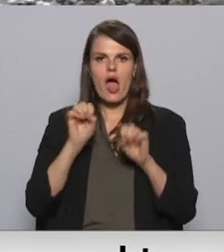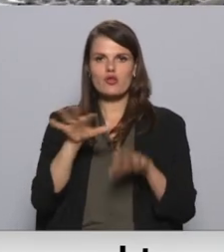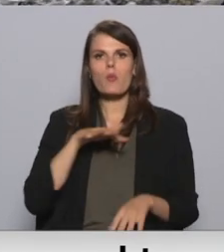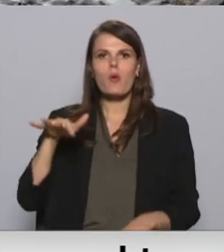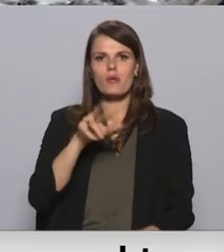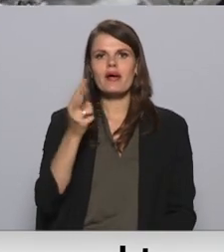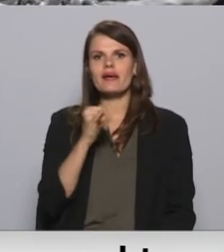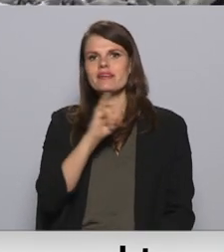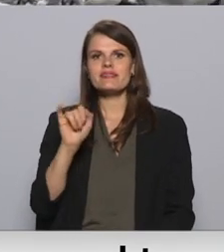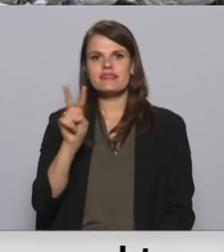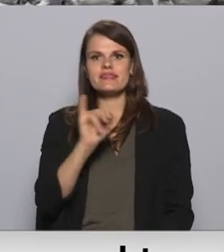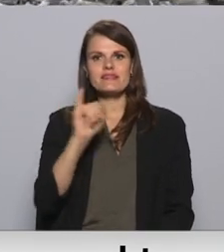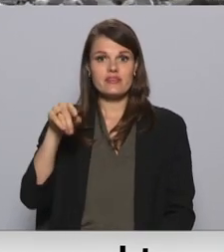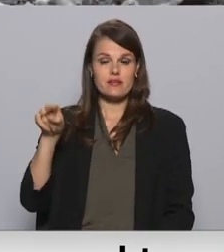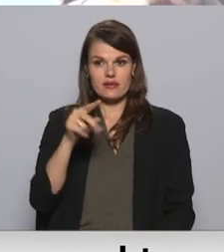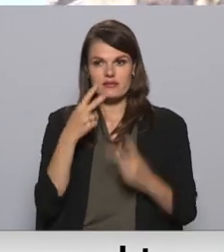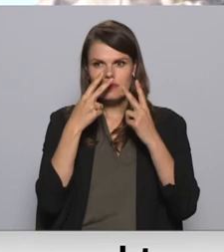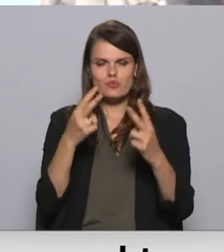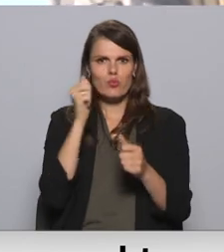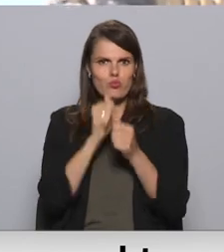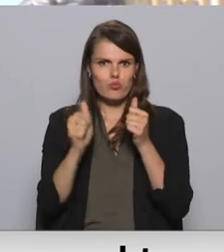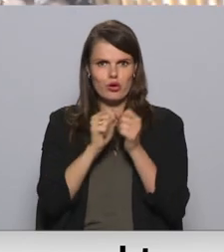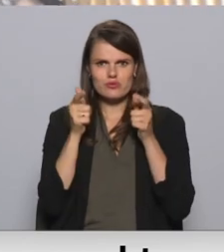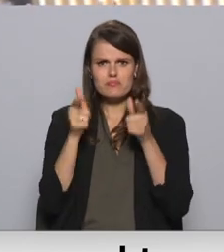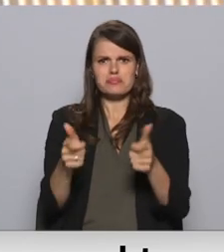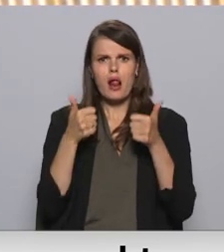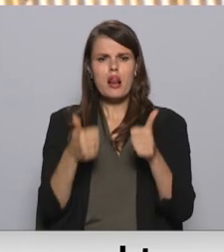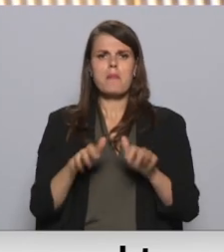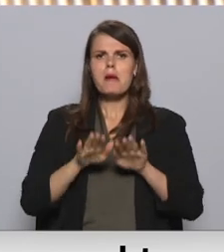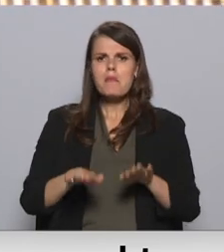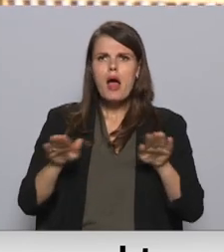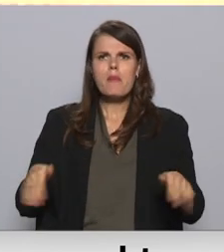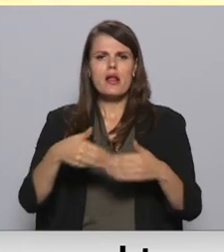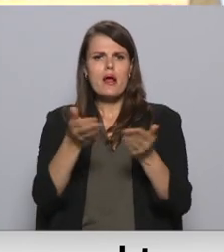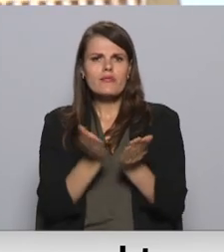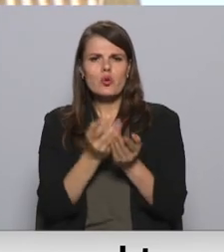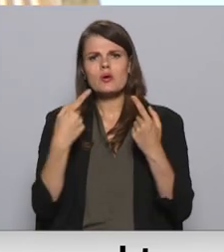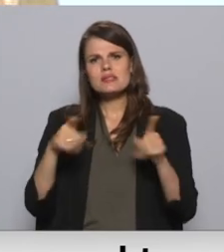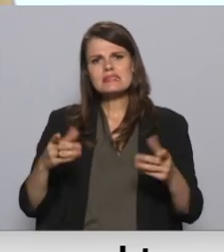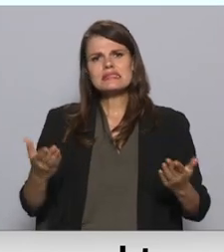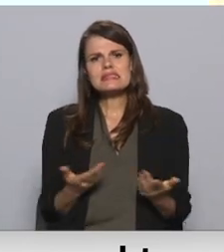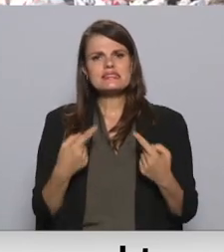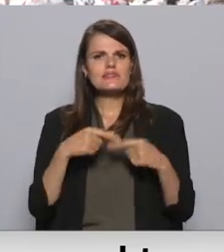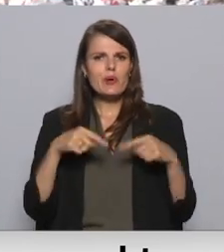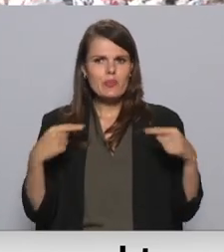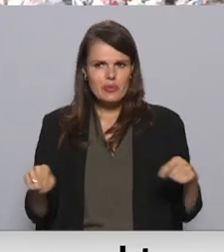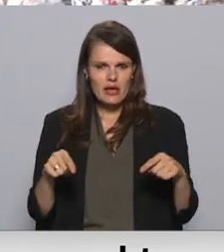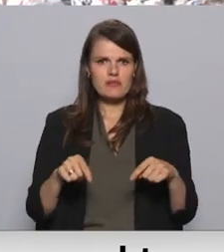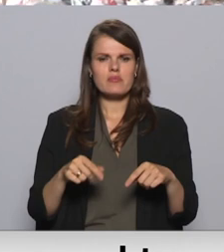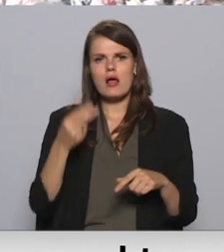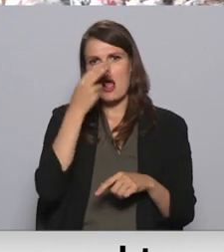Redzot, ka kopējā atkrituma masā neret nonāk vēl gluži labas mēbeles, trauki un citi sadzīvus priekšmeti atkrituma poligona